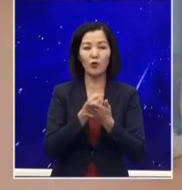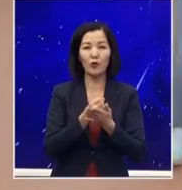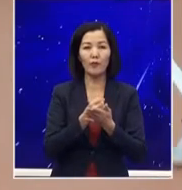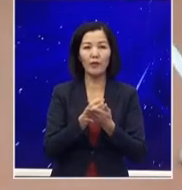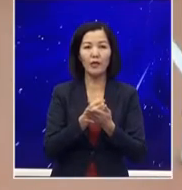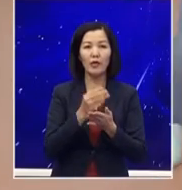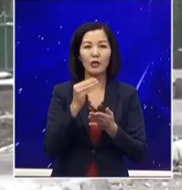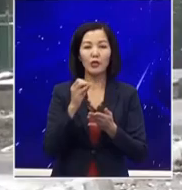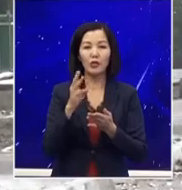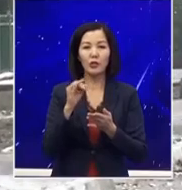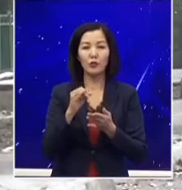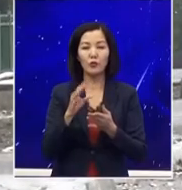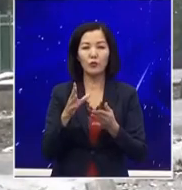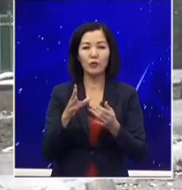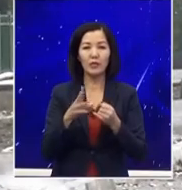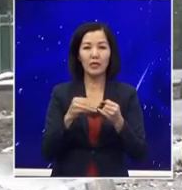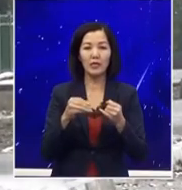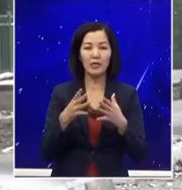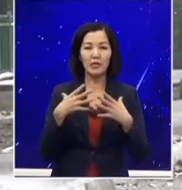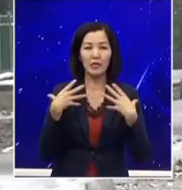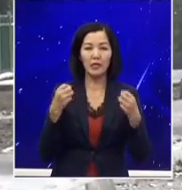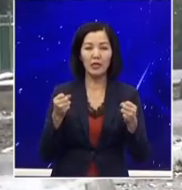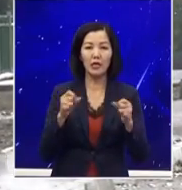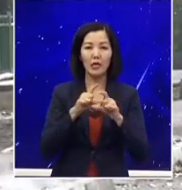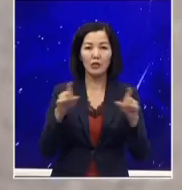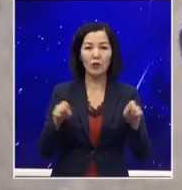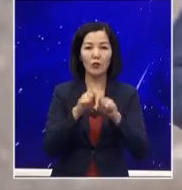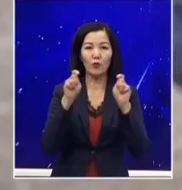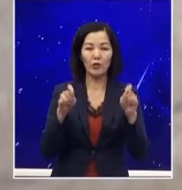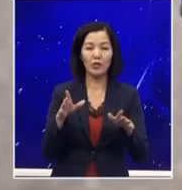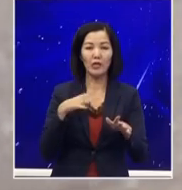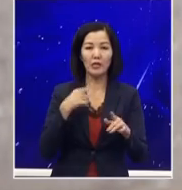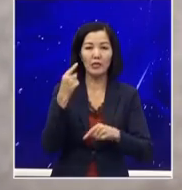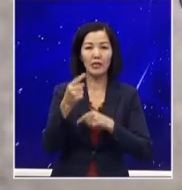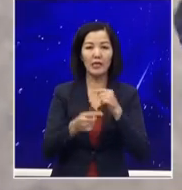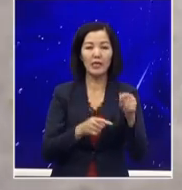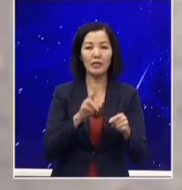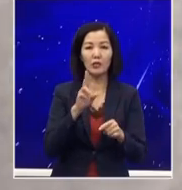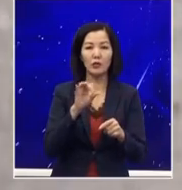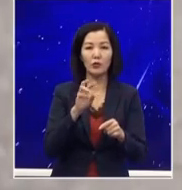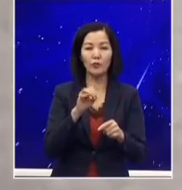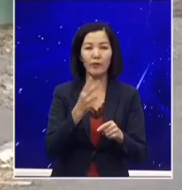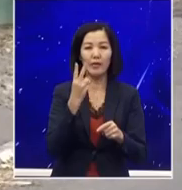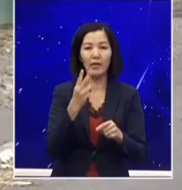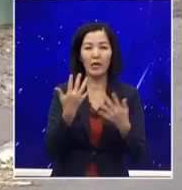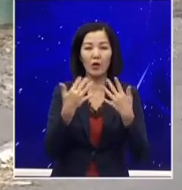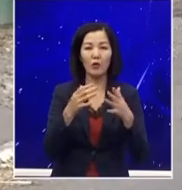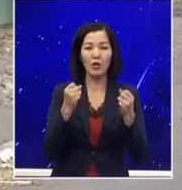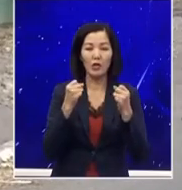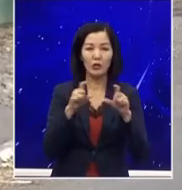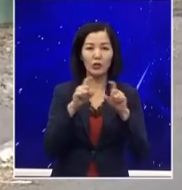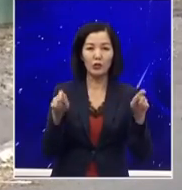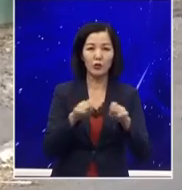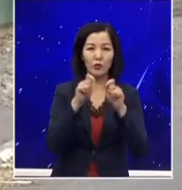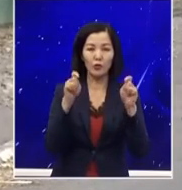бірегей дене шынықтыру және сауықтыру кешені бой көтеріп жатыр. Оған қоса келесі жылы Сүмбе және Қызылшегір ауылдарында дене шынықтыру кешендері